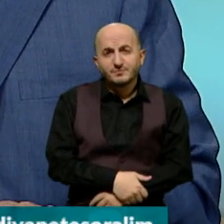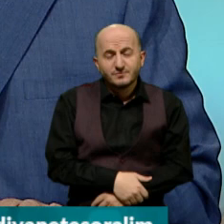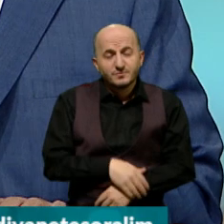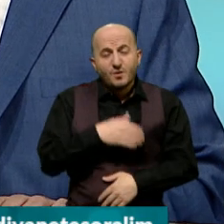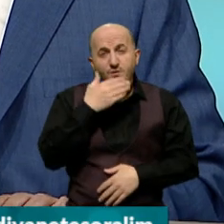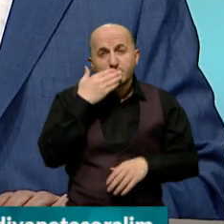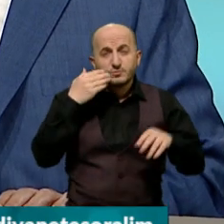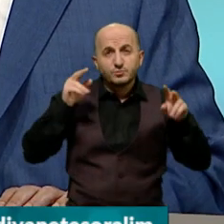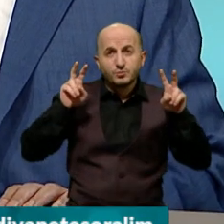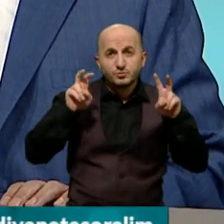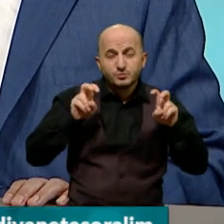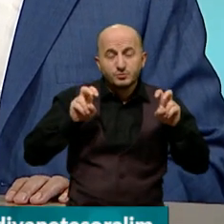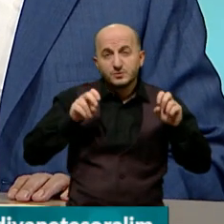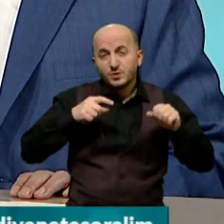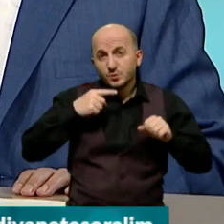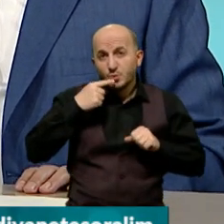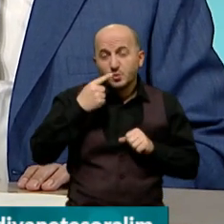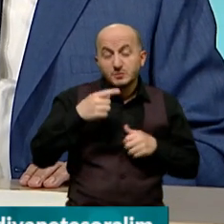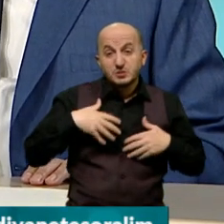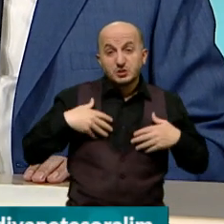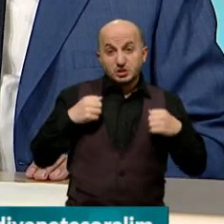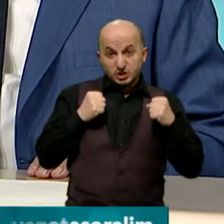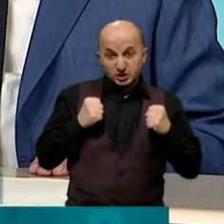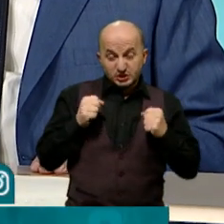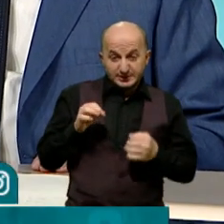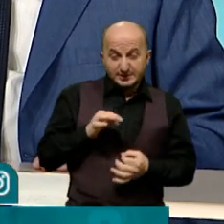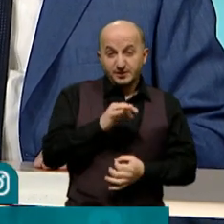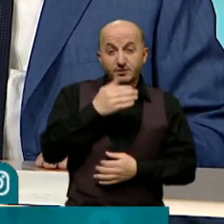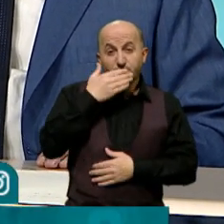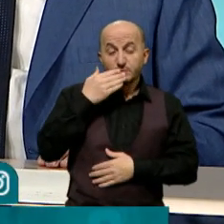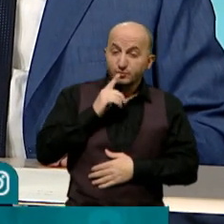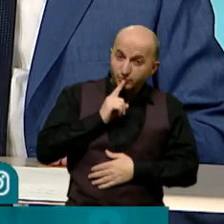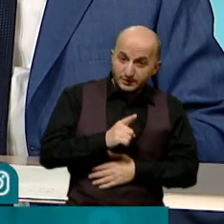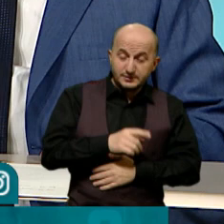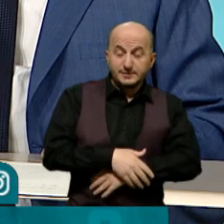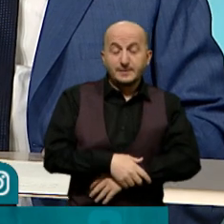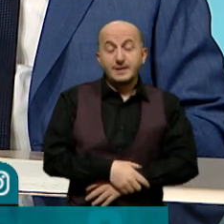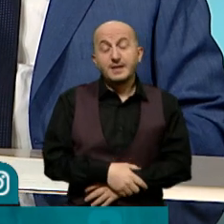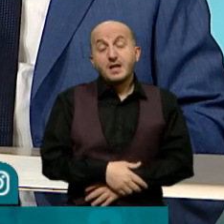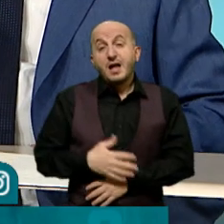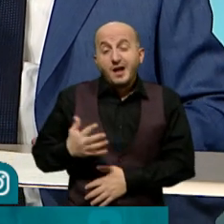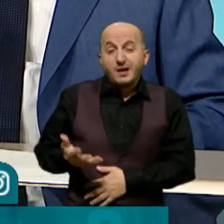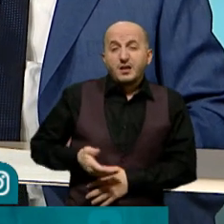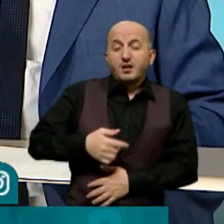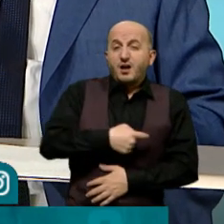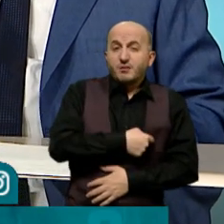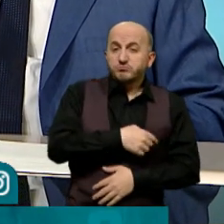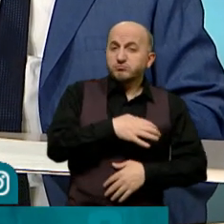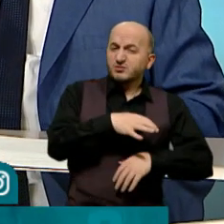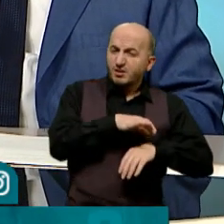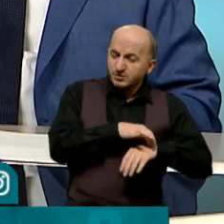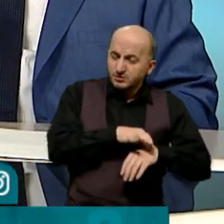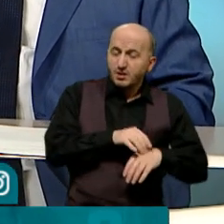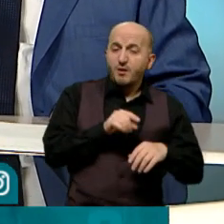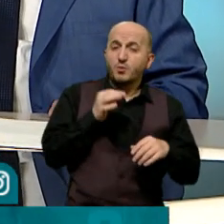da şunu söyleyelim. Yani sağlıklı insanlara oruç farzdır. Eğer gerçekten kalp rahatsızlığı veya